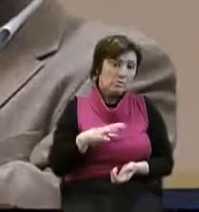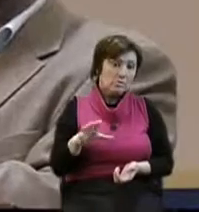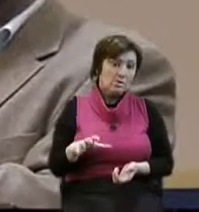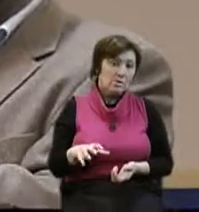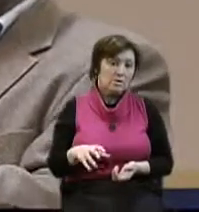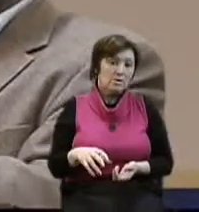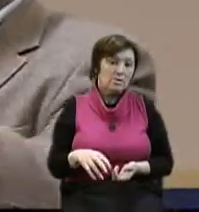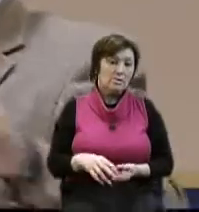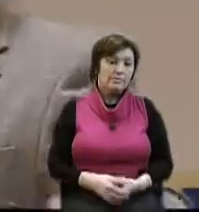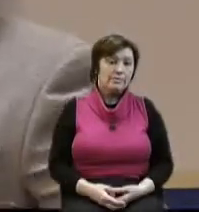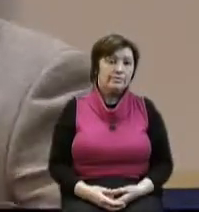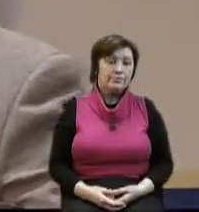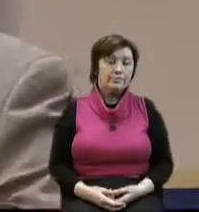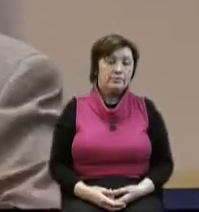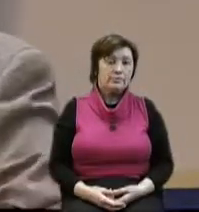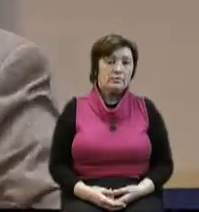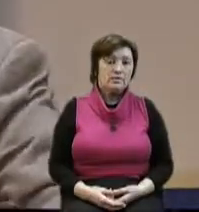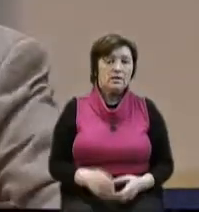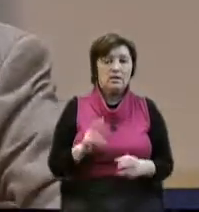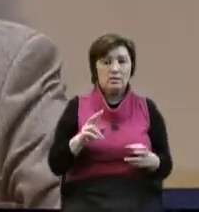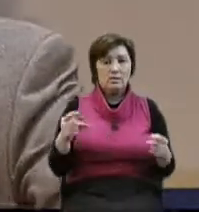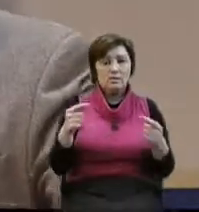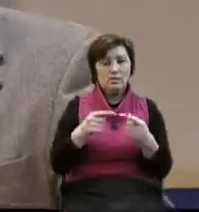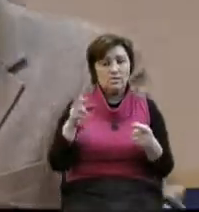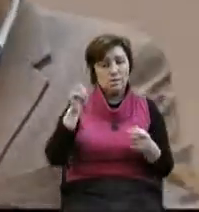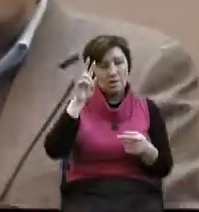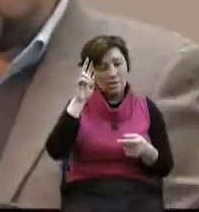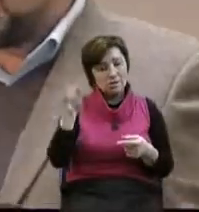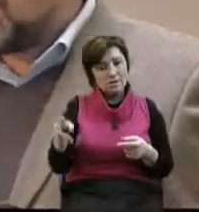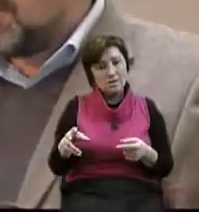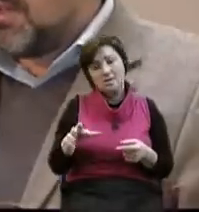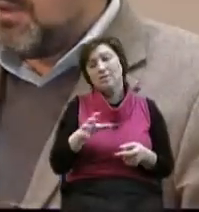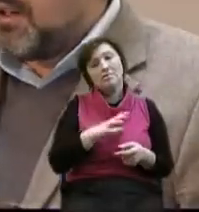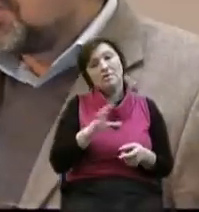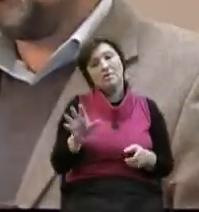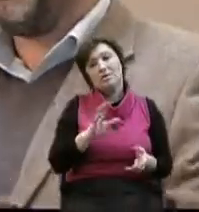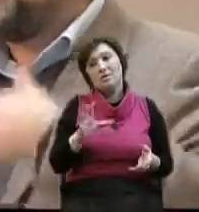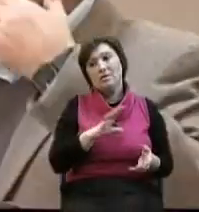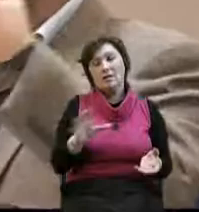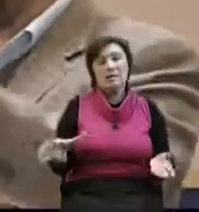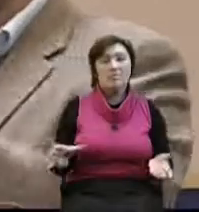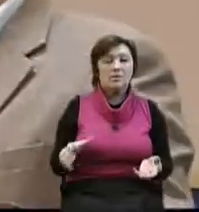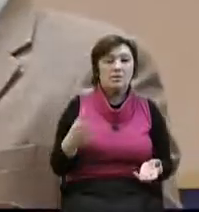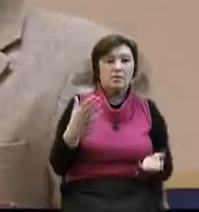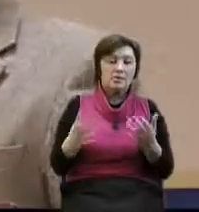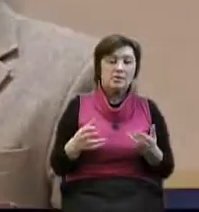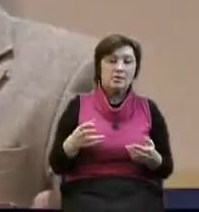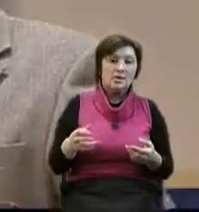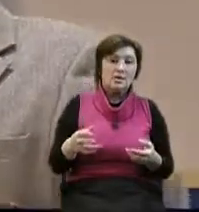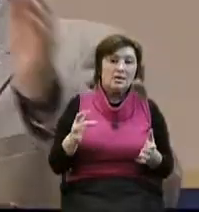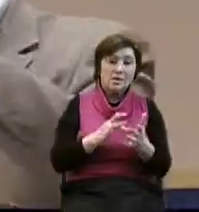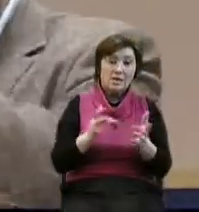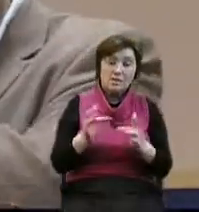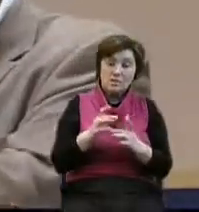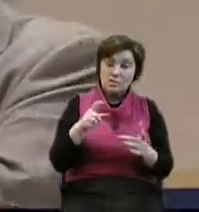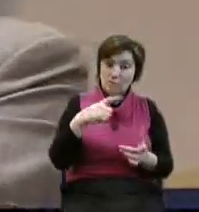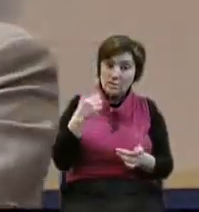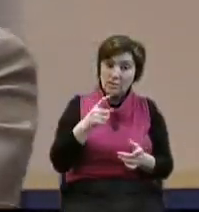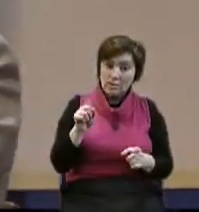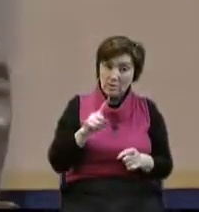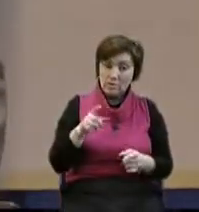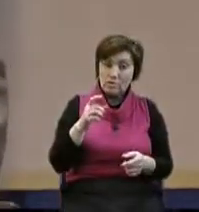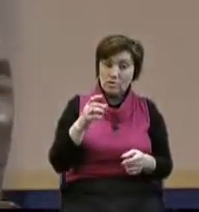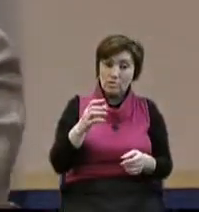например, в яму. Ну, никто точно не знает, было ли такое правило на самом деле, но если Иисус говорил, что они это делают, то или было такое